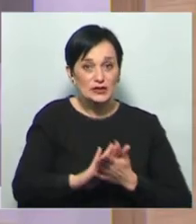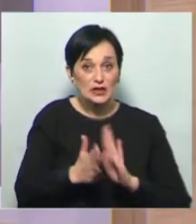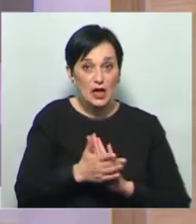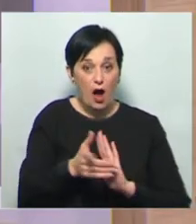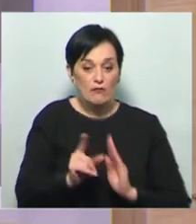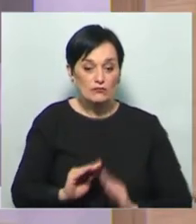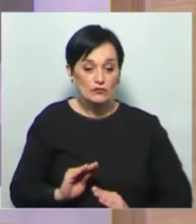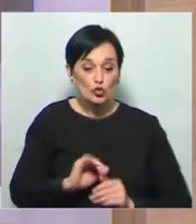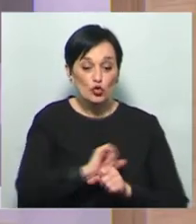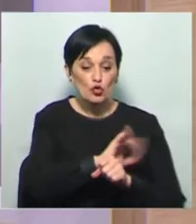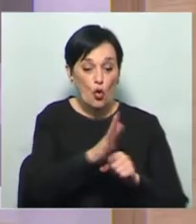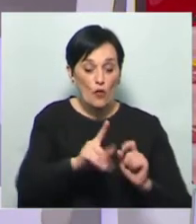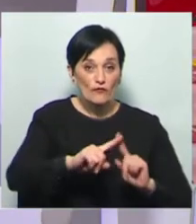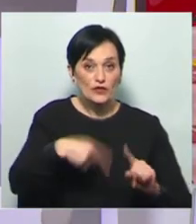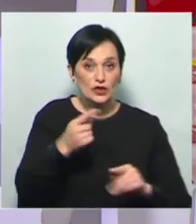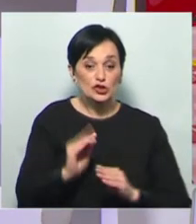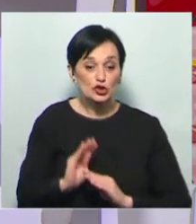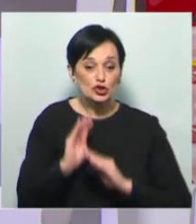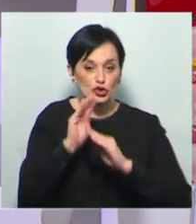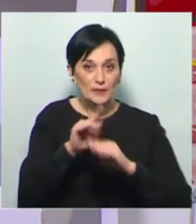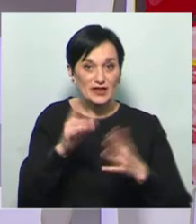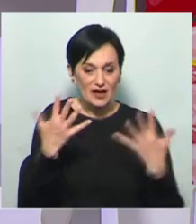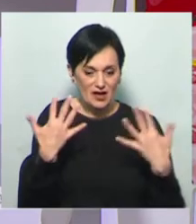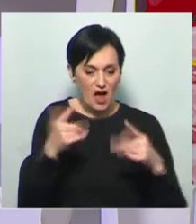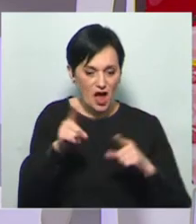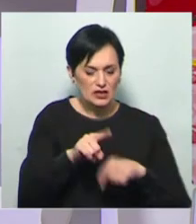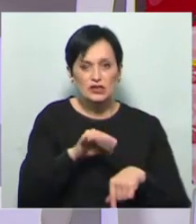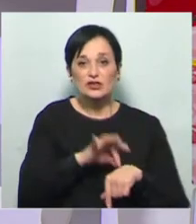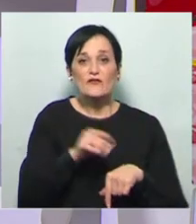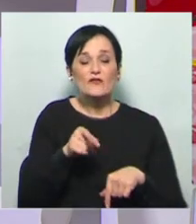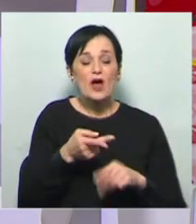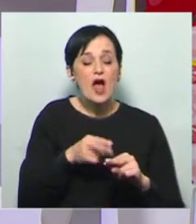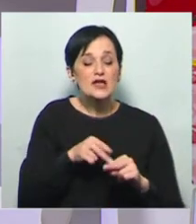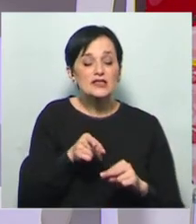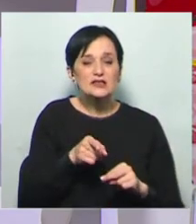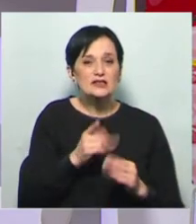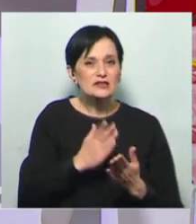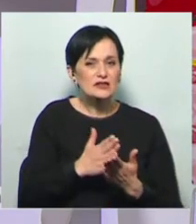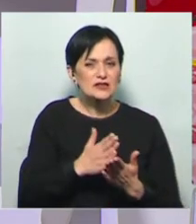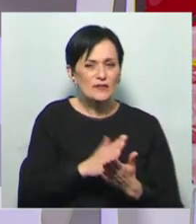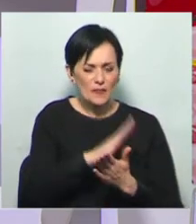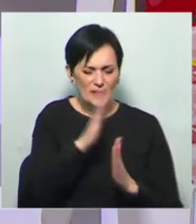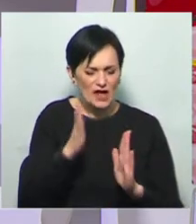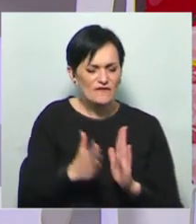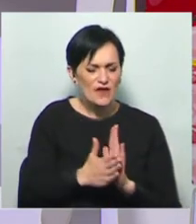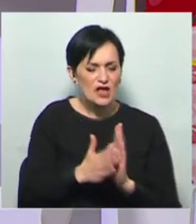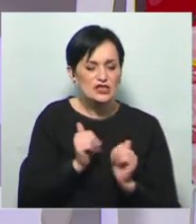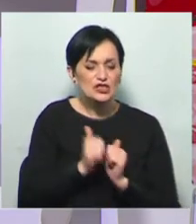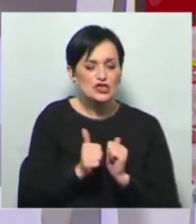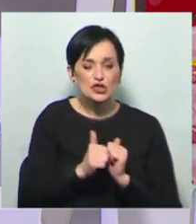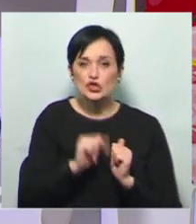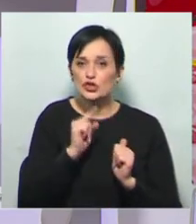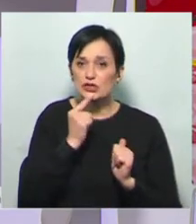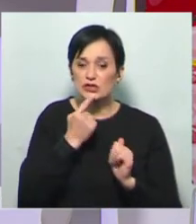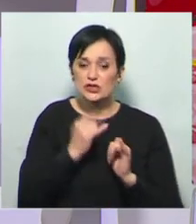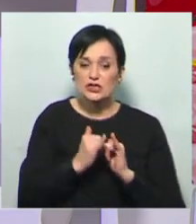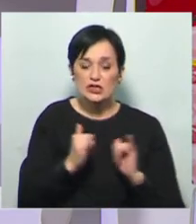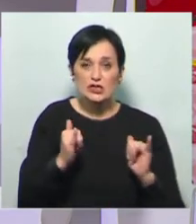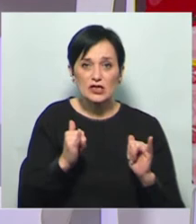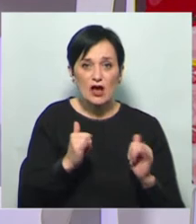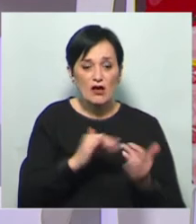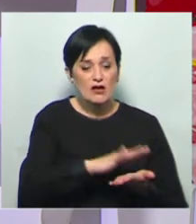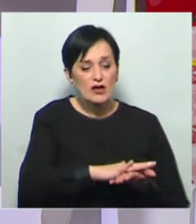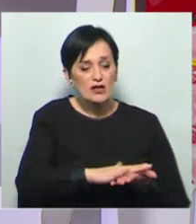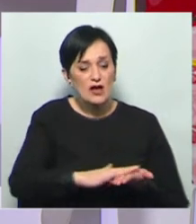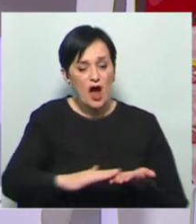ეს ტკივილები და ზემოკიდურებიც ახსენა. ეს უფრო მეტყველებს ყველაზე ხშირ გართულებაზე ხანძლივი ესეთი